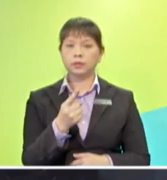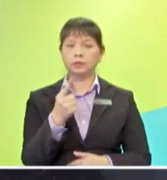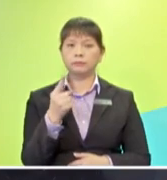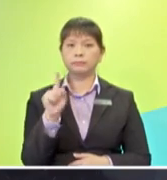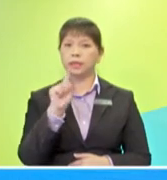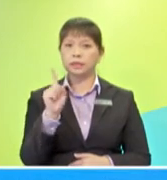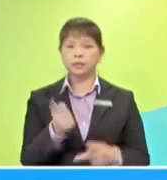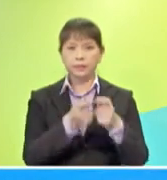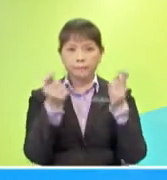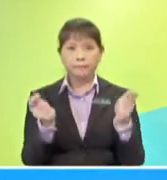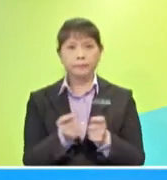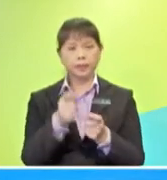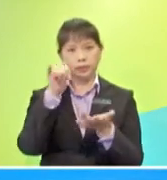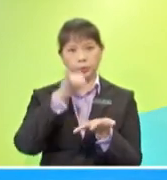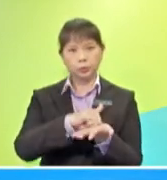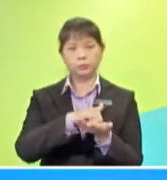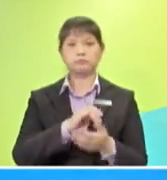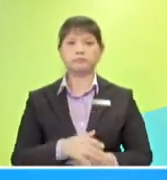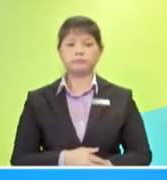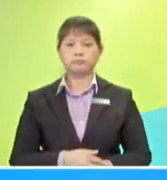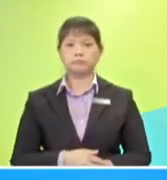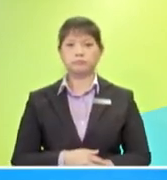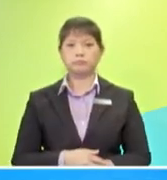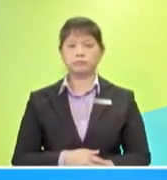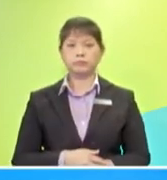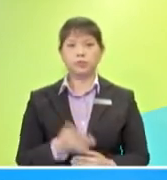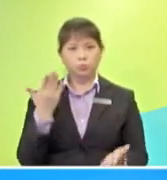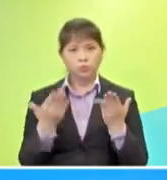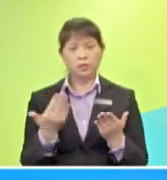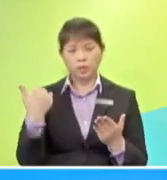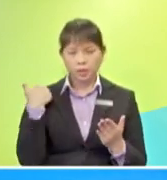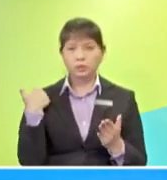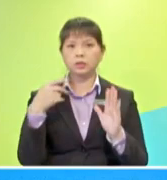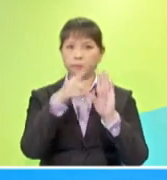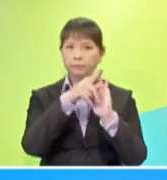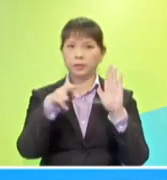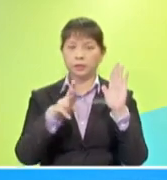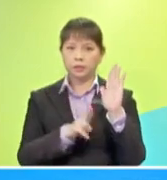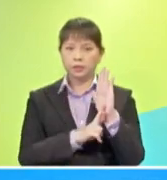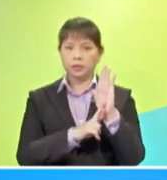itu saya rasa ini mungkin Aduh Perhimpunan di sekolah